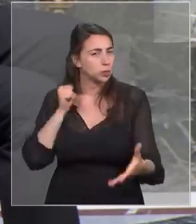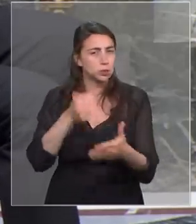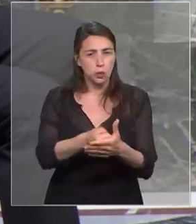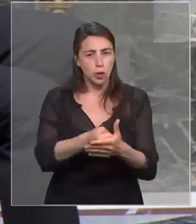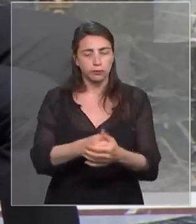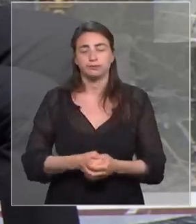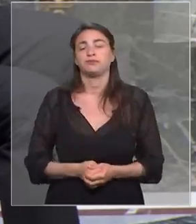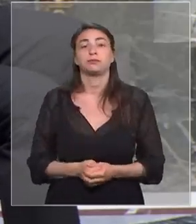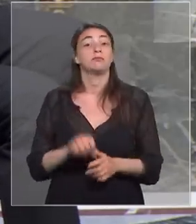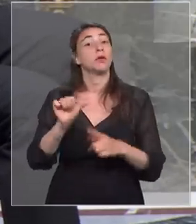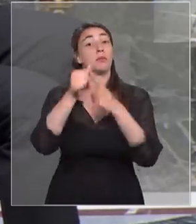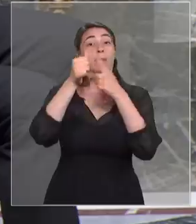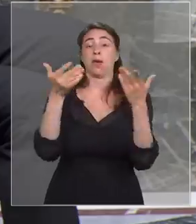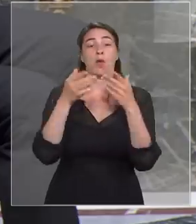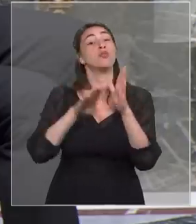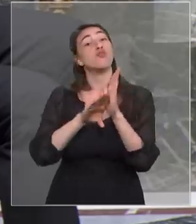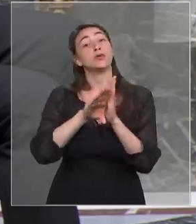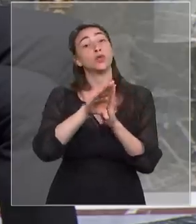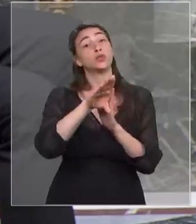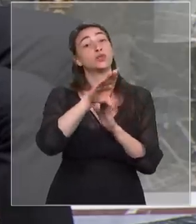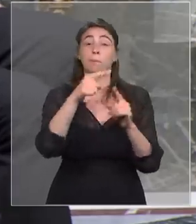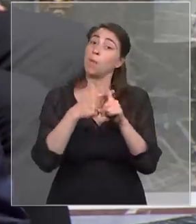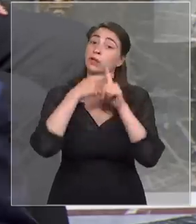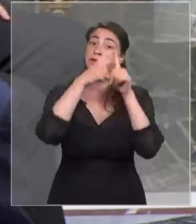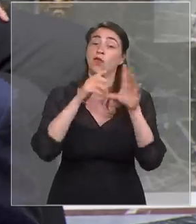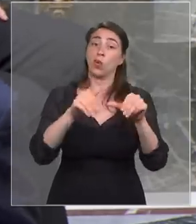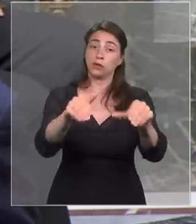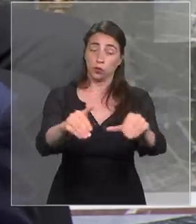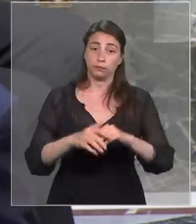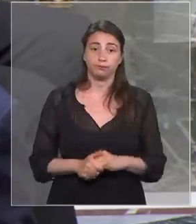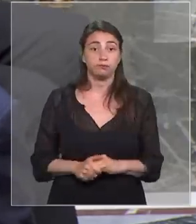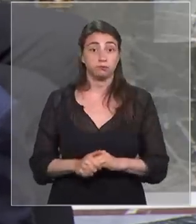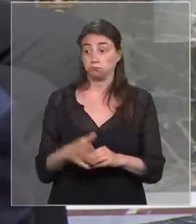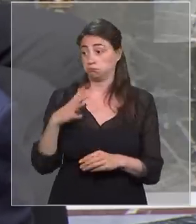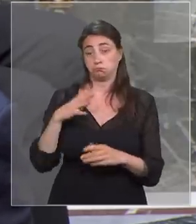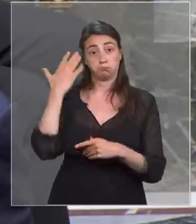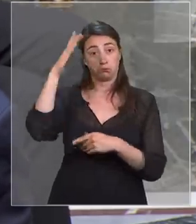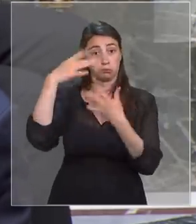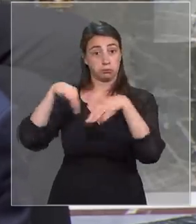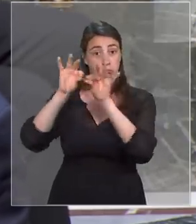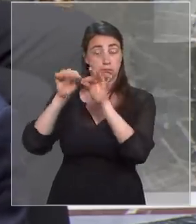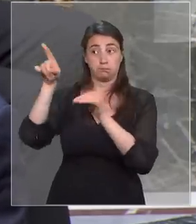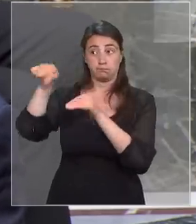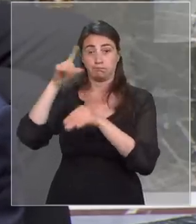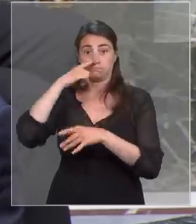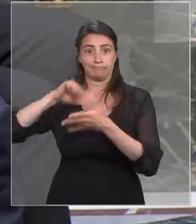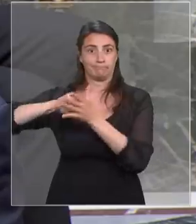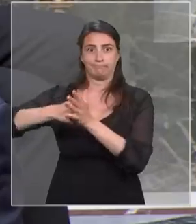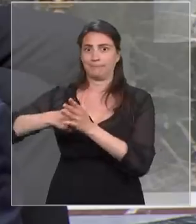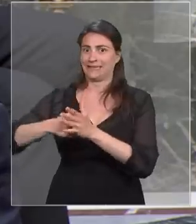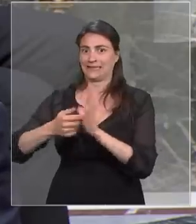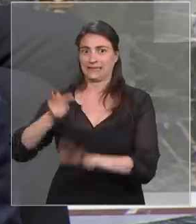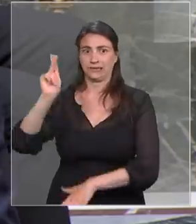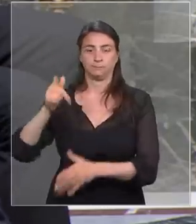d'abord de continuer à avoir une croissance positive. Là où certains de nos voisins affichent désormais de la récession, nous avons de la